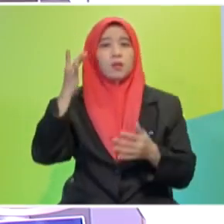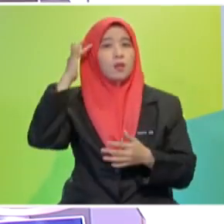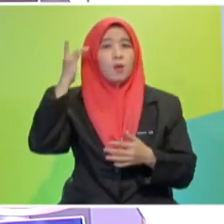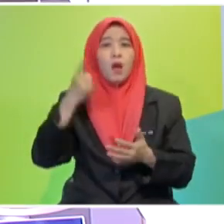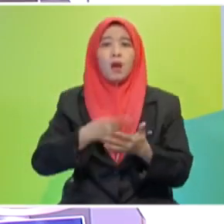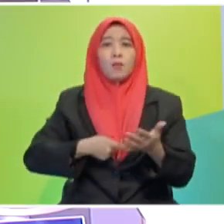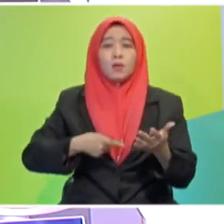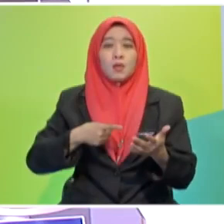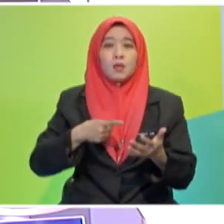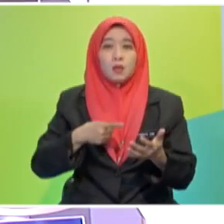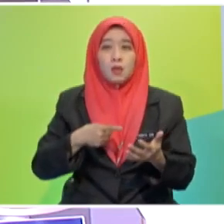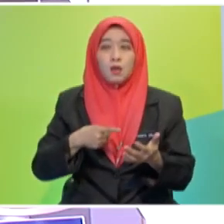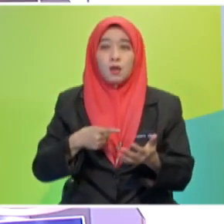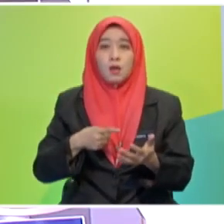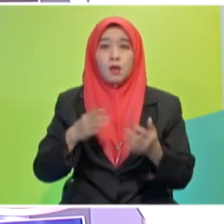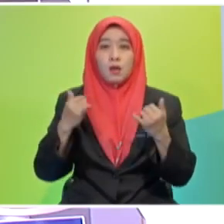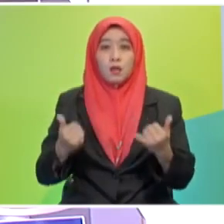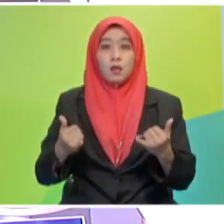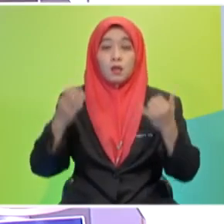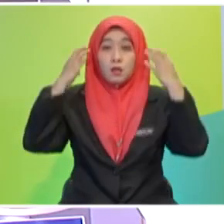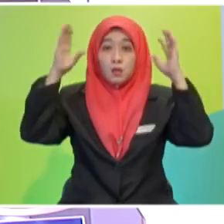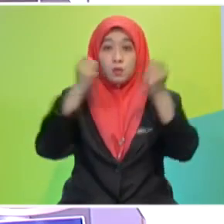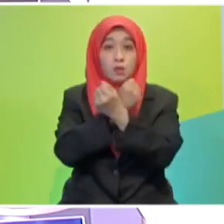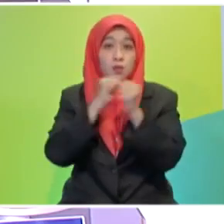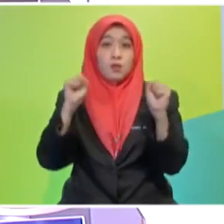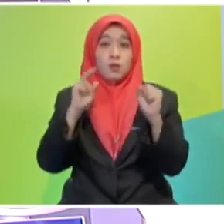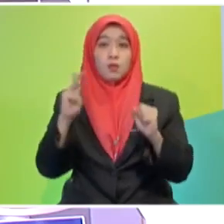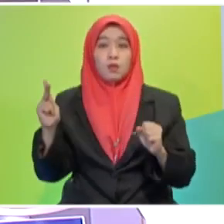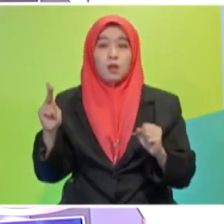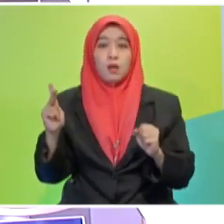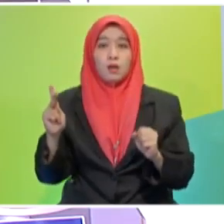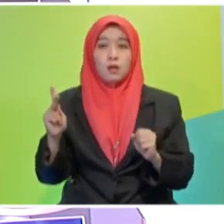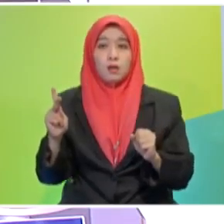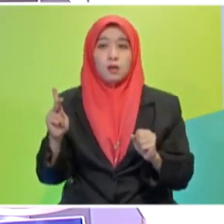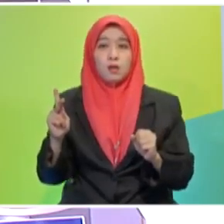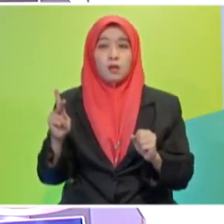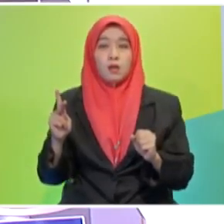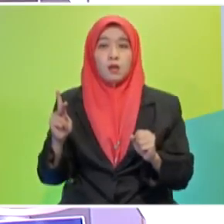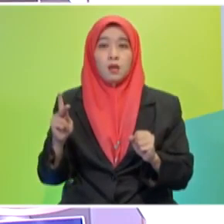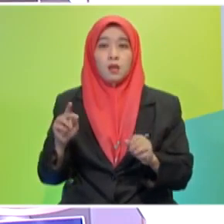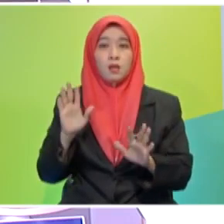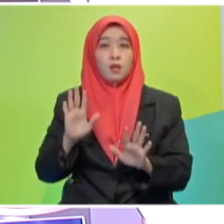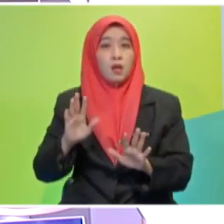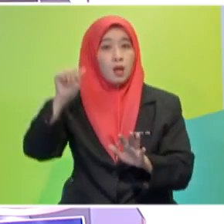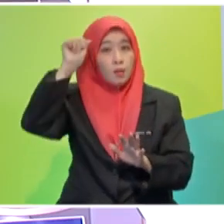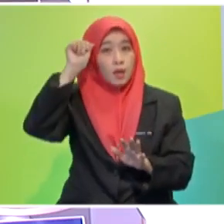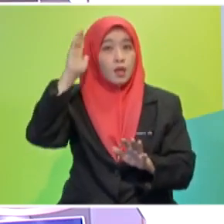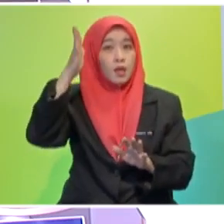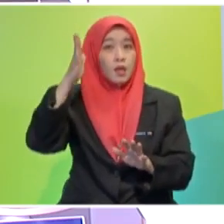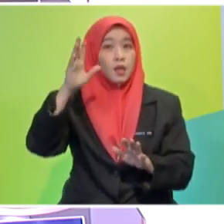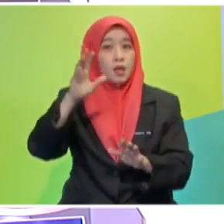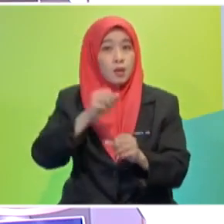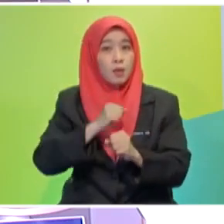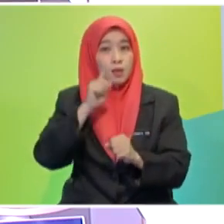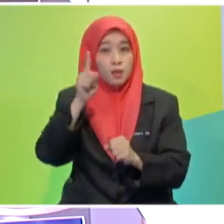cikgu di mana cikgu dah sediakan. Kali ini tadi ada, selalunya setiap sesi Aiman akan dapat satu je papan latihan. Tapi